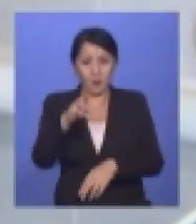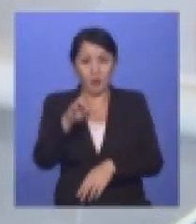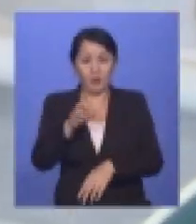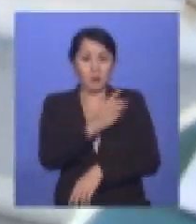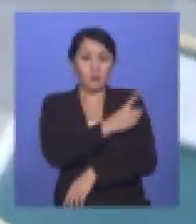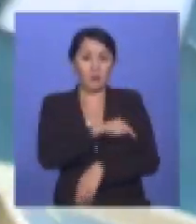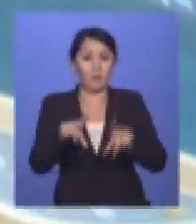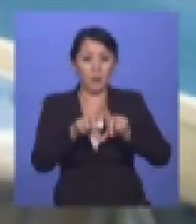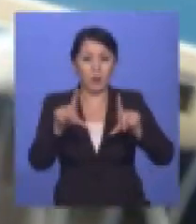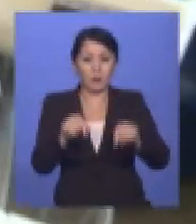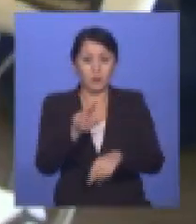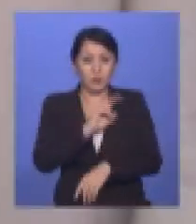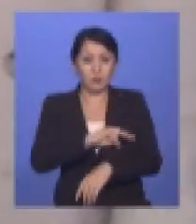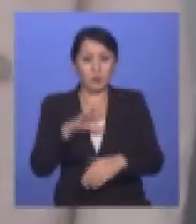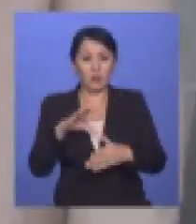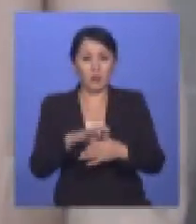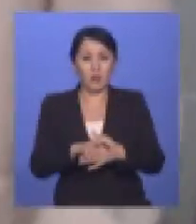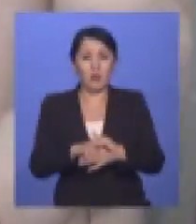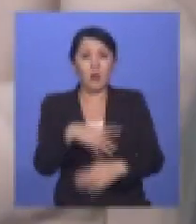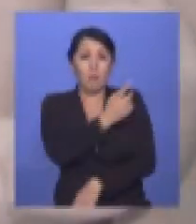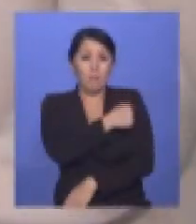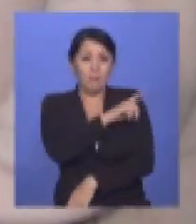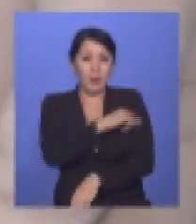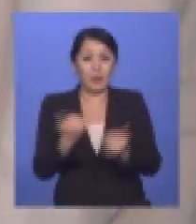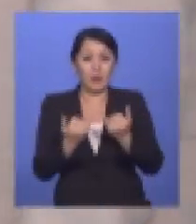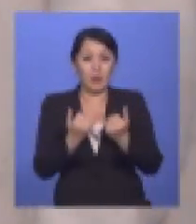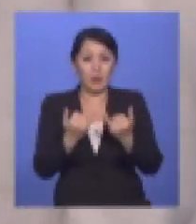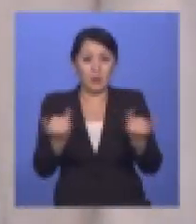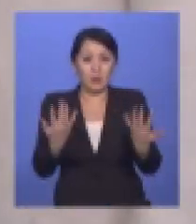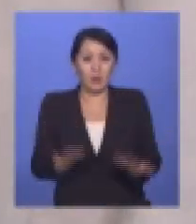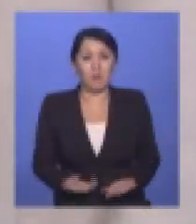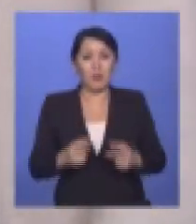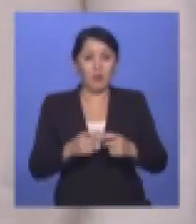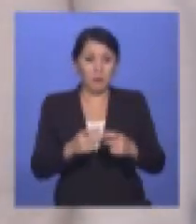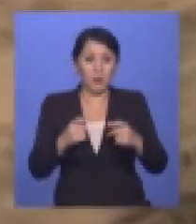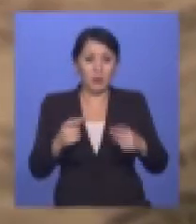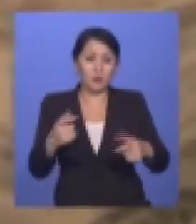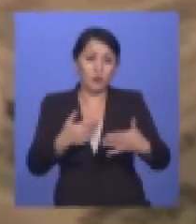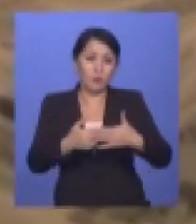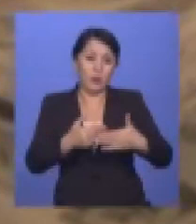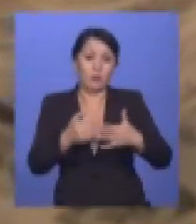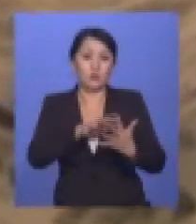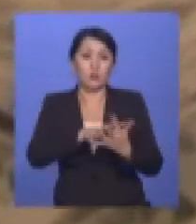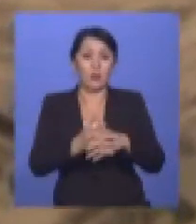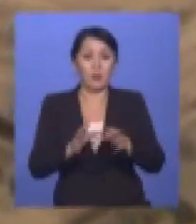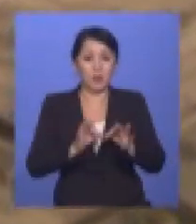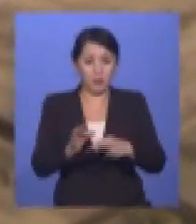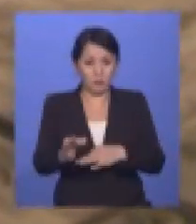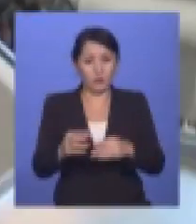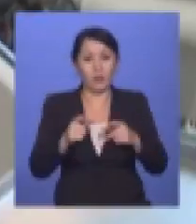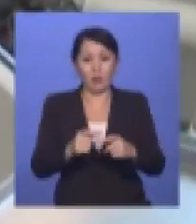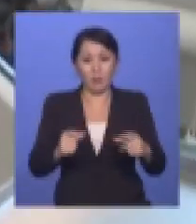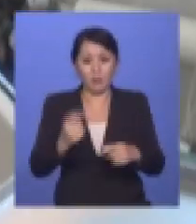дәрігерлік амбулаторияның жұмысымен де танысты. Мұнда медициналық қызмет тек жергілікті халыққа ғана емес, жақын маңдағы ауылдық округ адамдарына